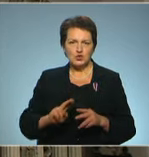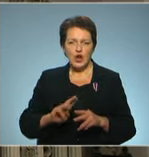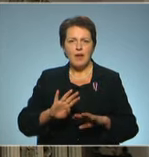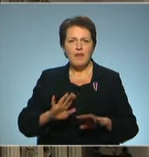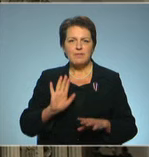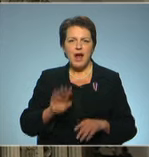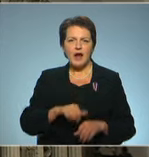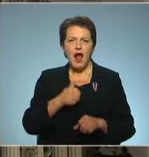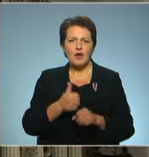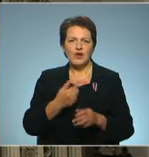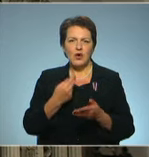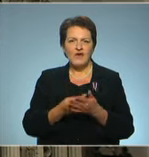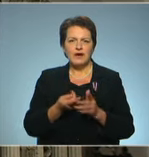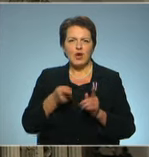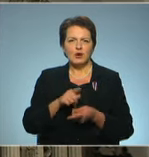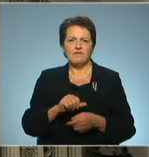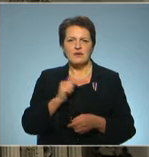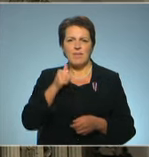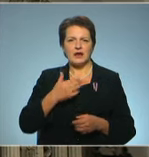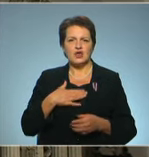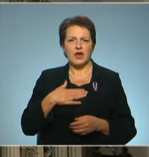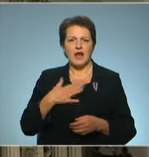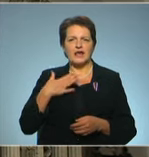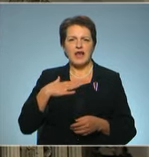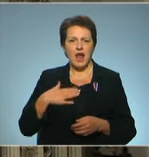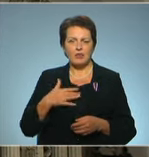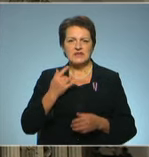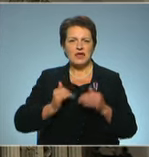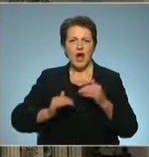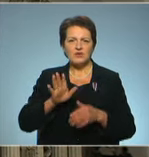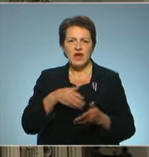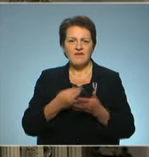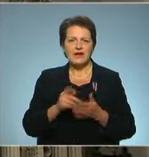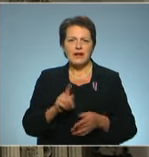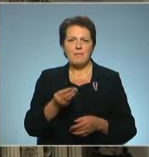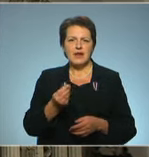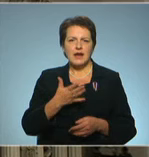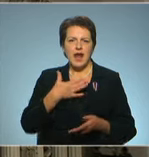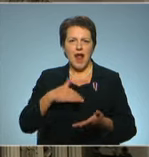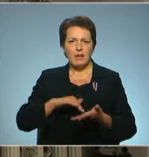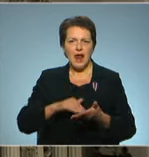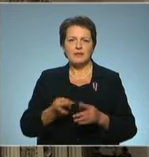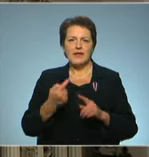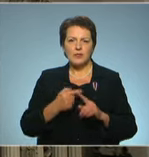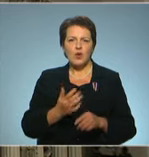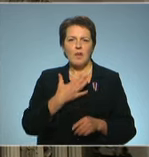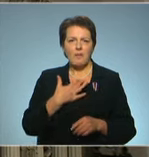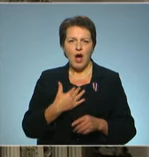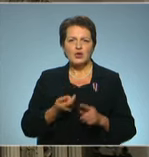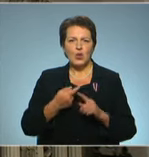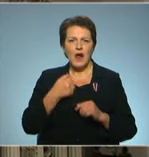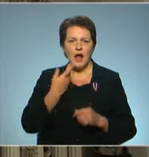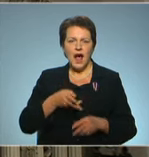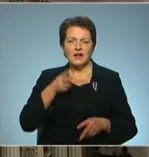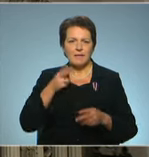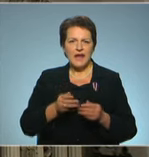galveno vērtību kļūst personīgais labums, kad augstākā vērtība ir materiālā labklājība un bauda, un kad beidzas